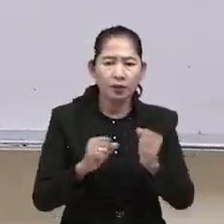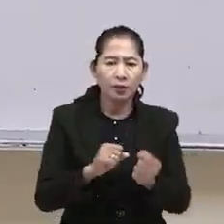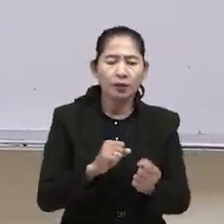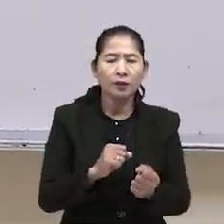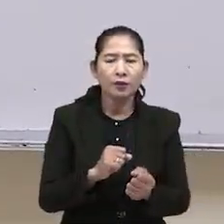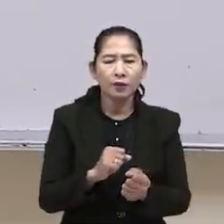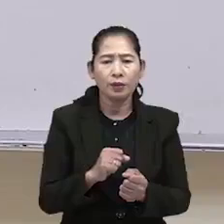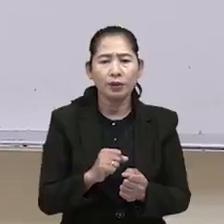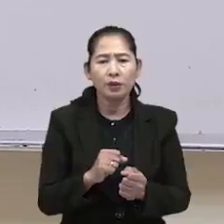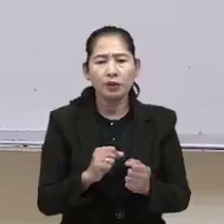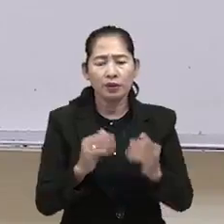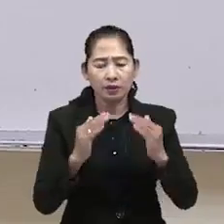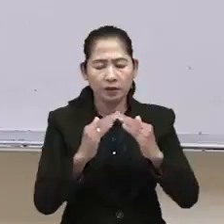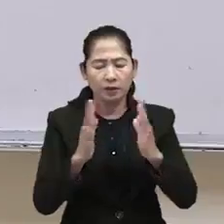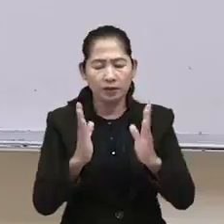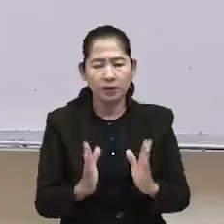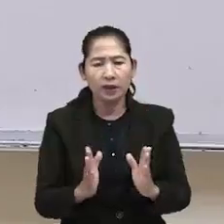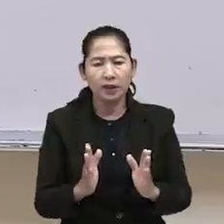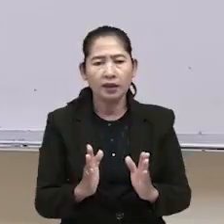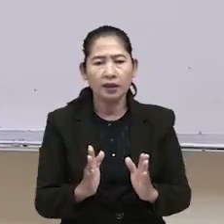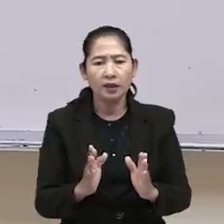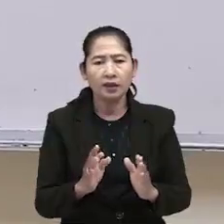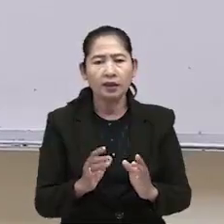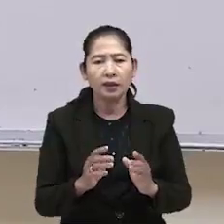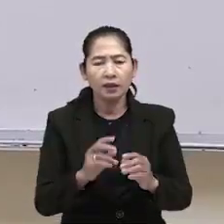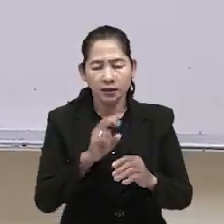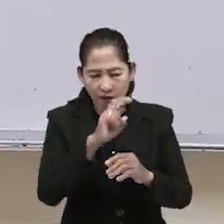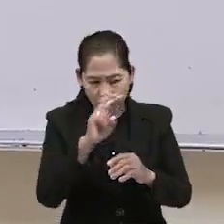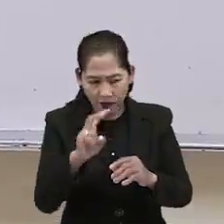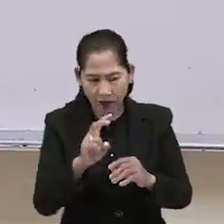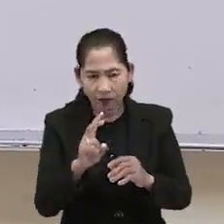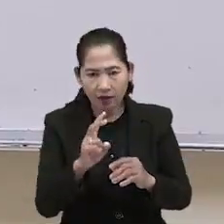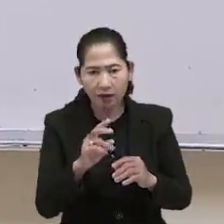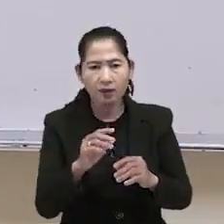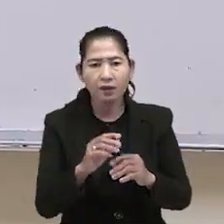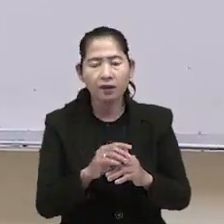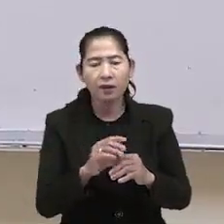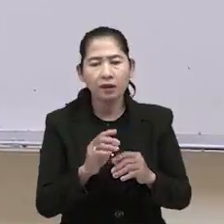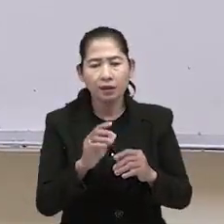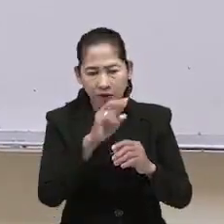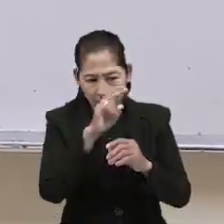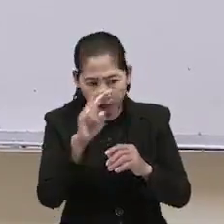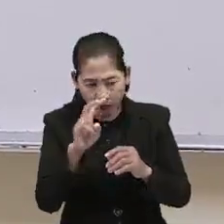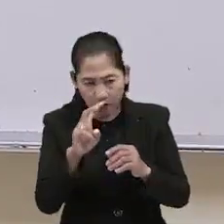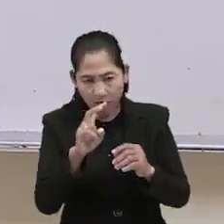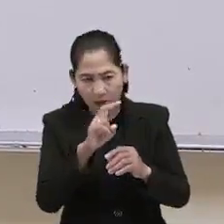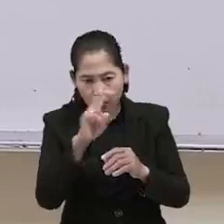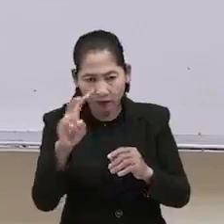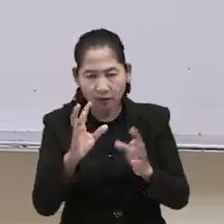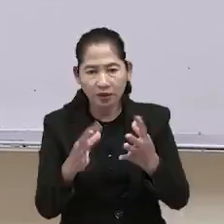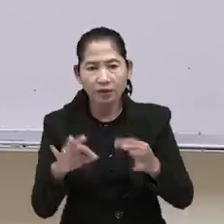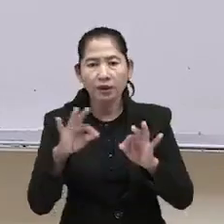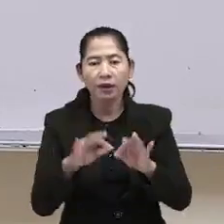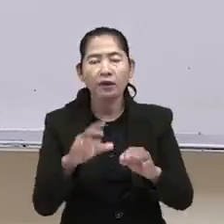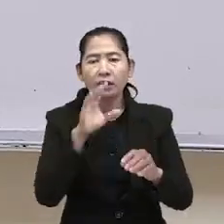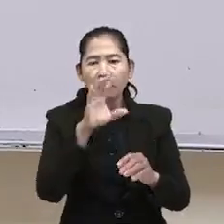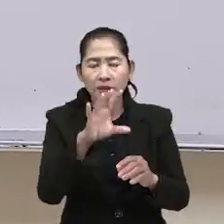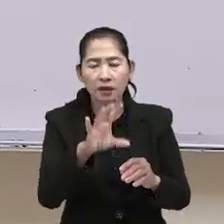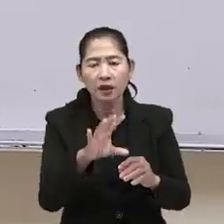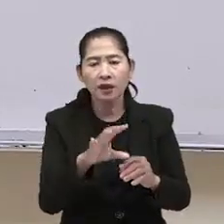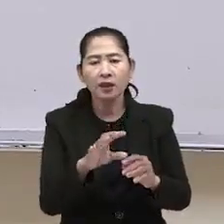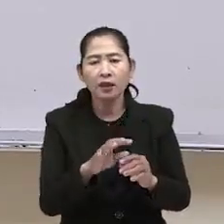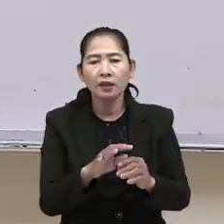ប្រសិនបាននិយាយអំពីការចាំផ្ទះជាឆ្មាំដ៏សំខាន់គឺយើងនិយាយអំពីសត្វឆ្កែមែនទេកូនចាក៏ប៉ុន្តែបើសិនជាកូននិយាយអំ